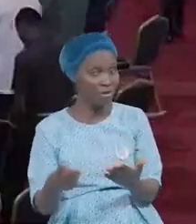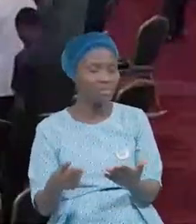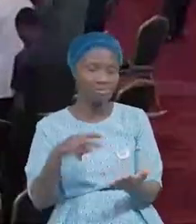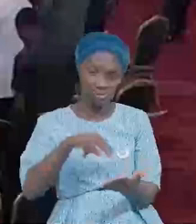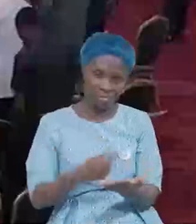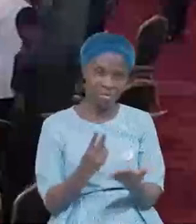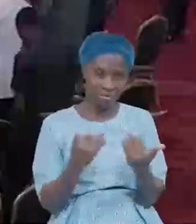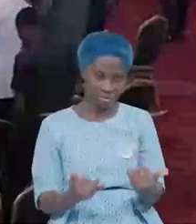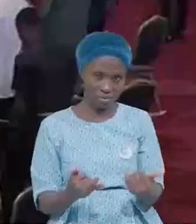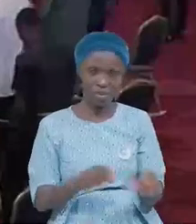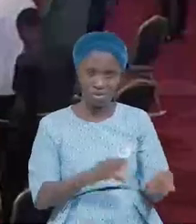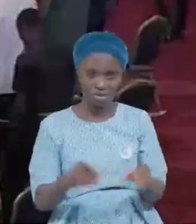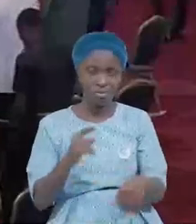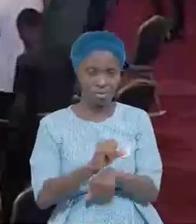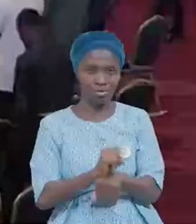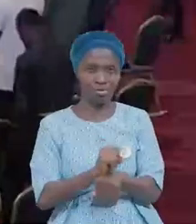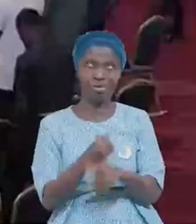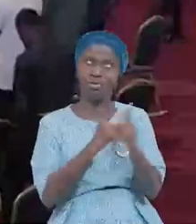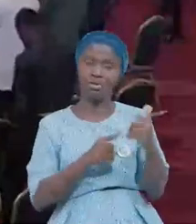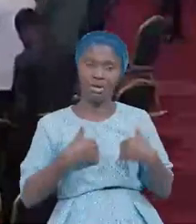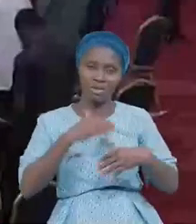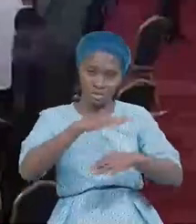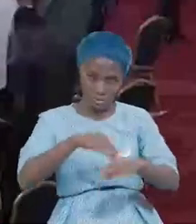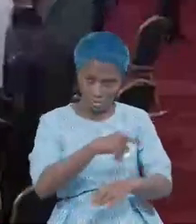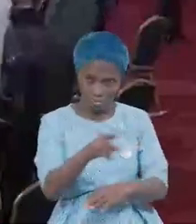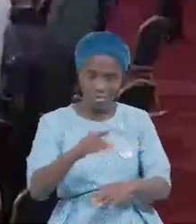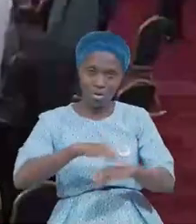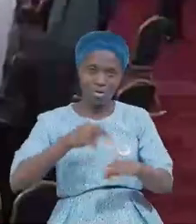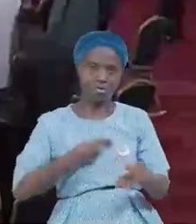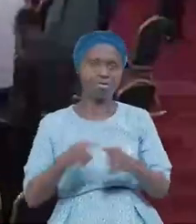lève-toi et fais l'œuvre auquel Dieu nous appelle.